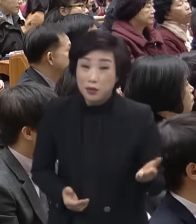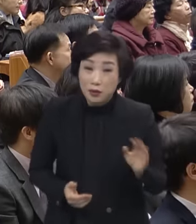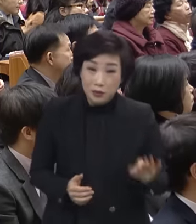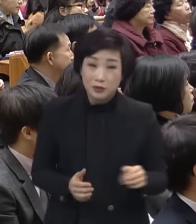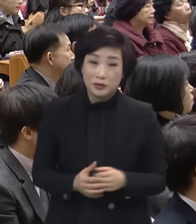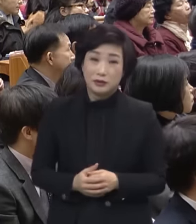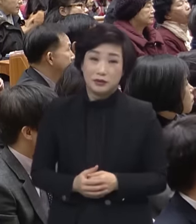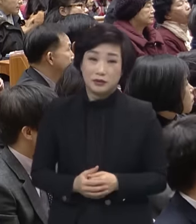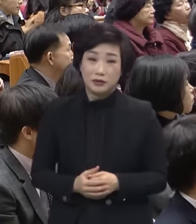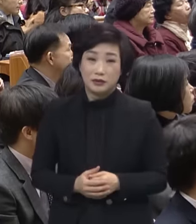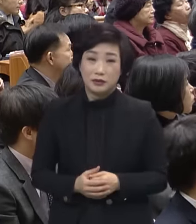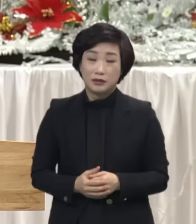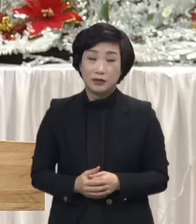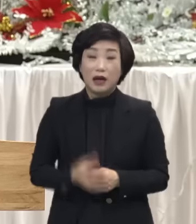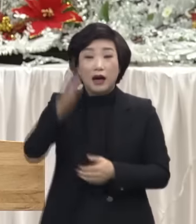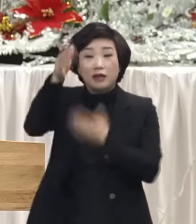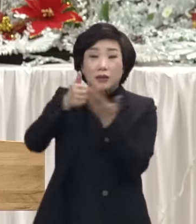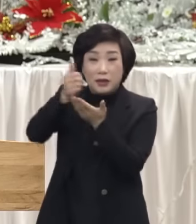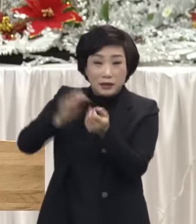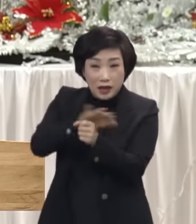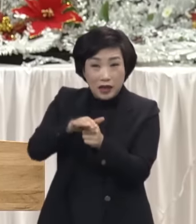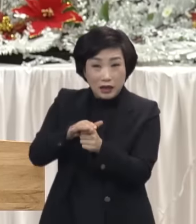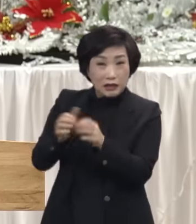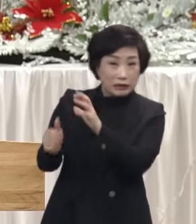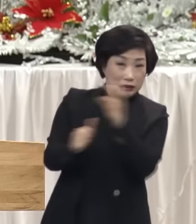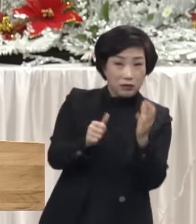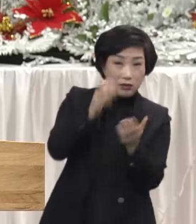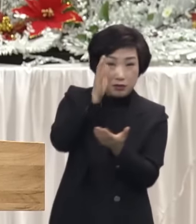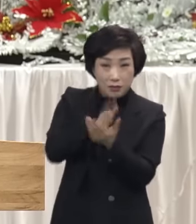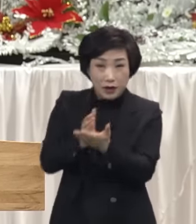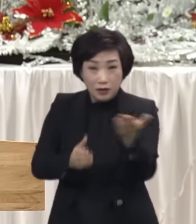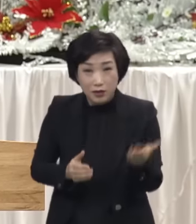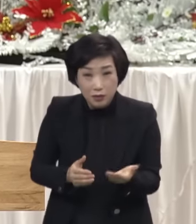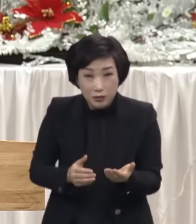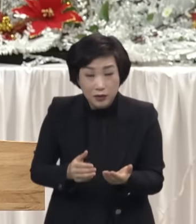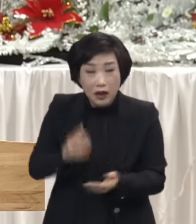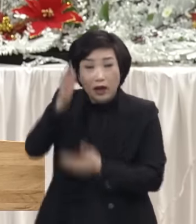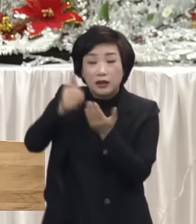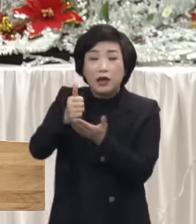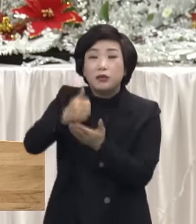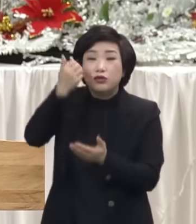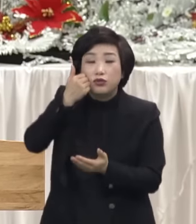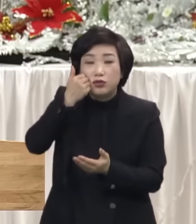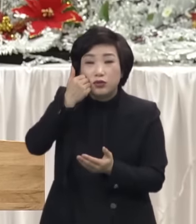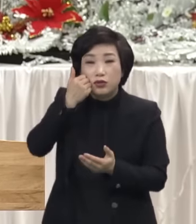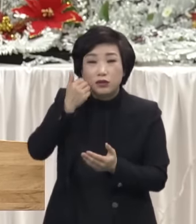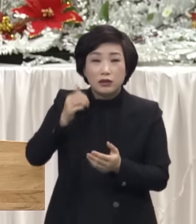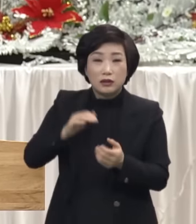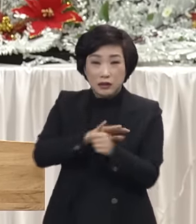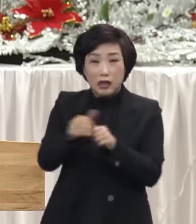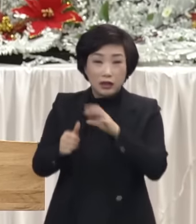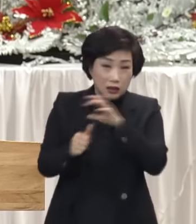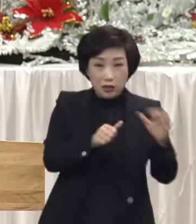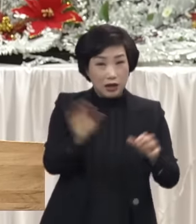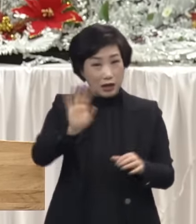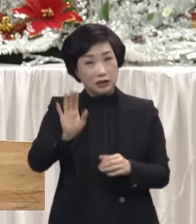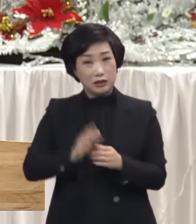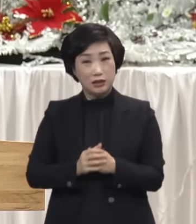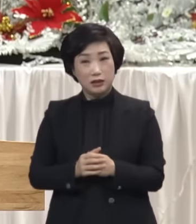거예요. 하나님의 사랑을 이용하지 마라. 하나님은 절대 우리에게 사랑이 이용당하지